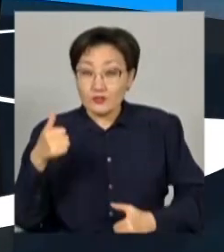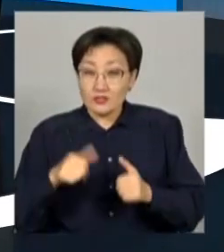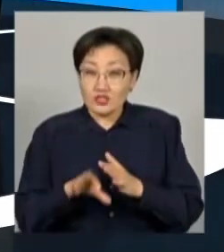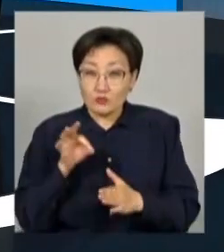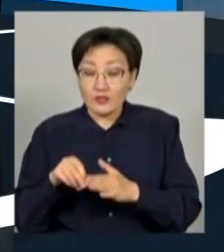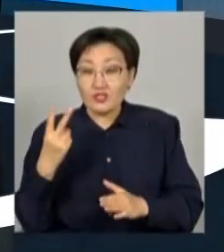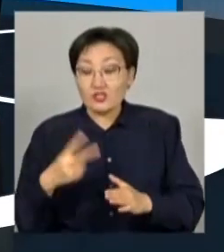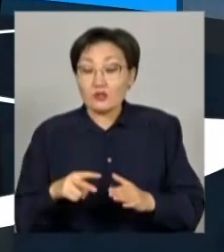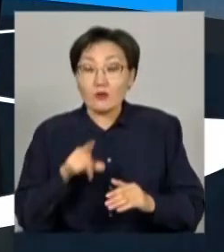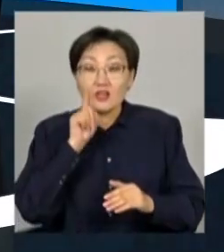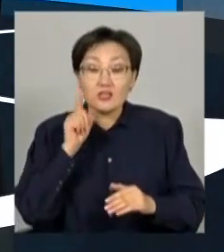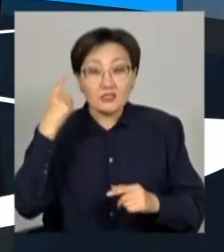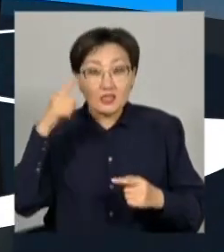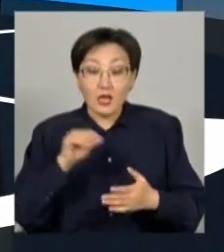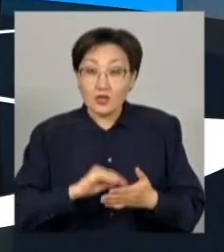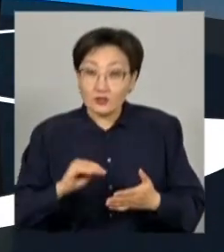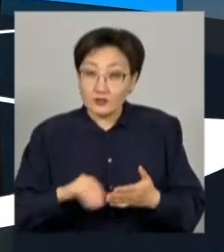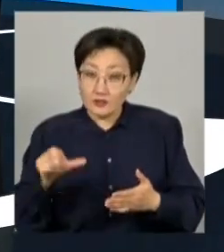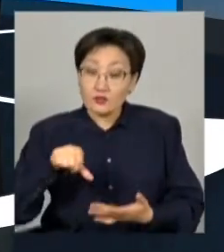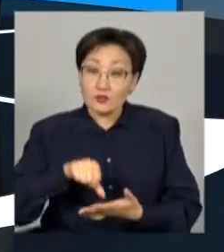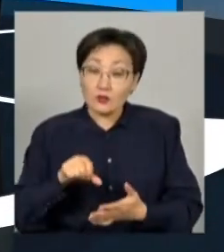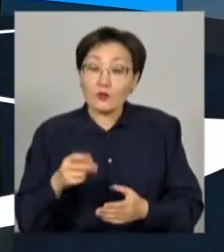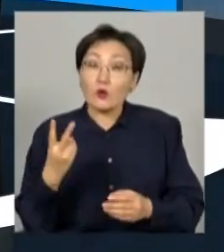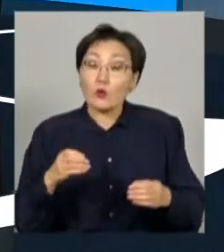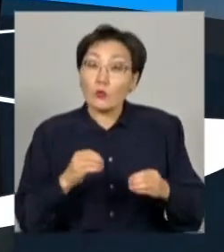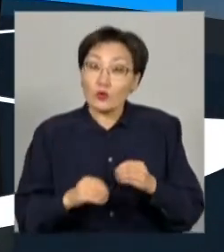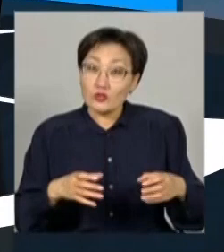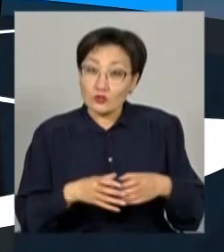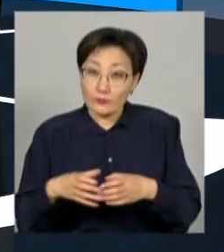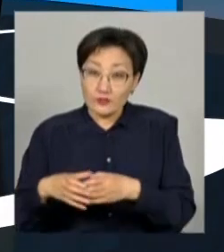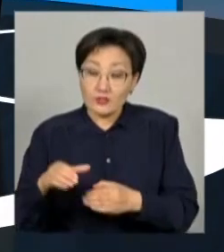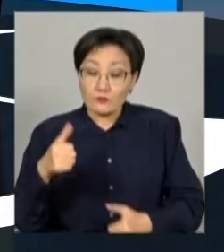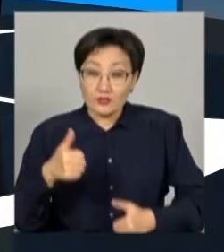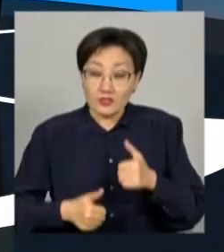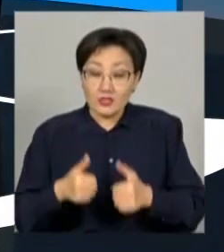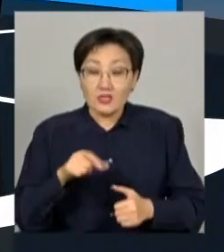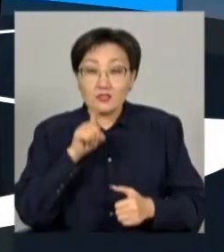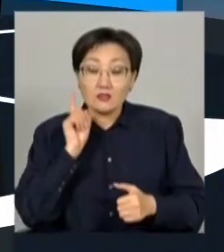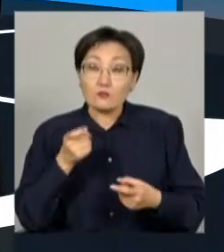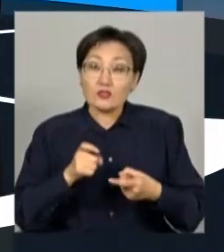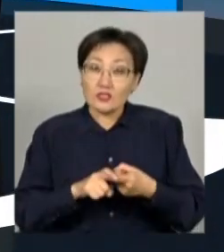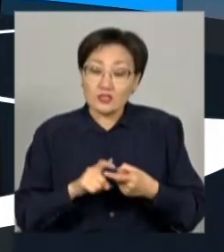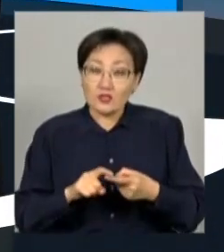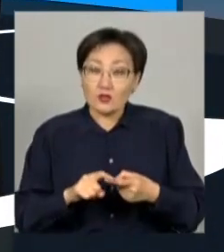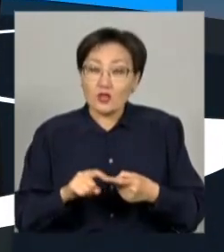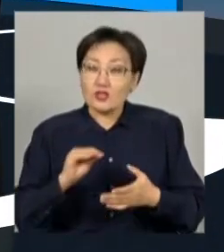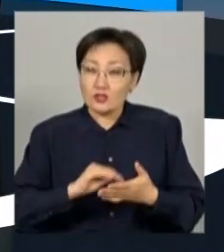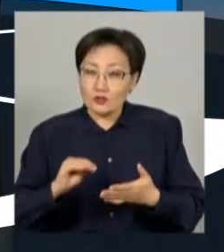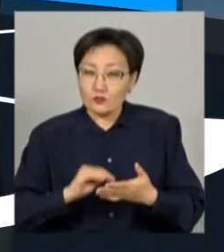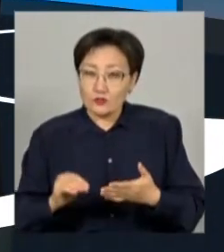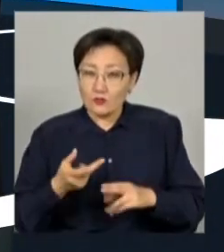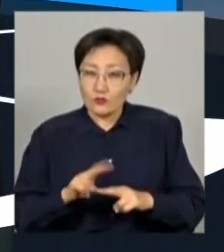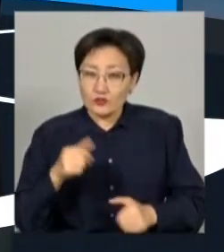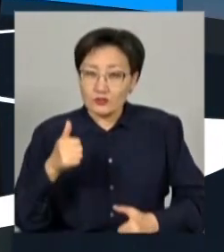іріктеліп алынған 20 жас ақын қатысты. 10 жұп болып айтысқандар жастар жайлы жырлауға келгенде алдыларына жан салмады. Биыл